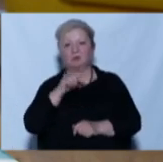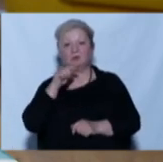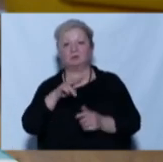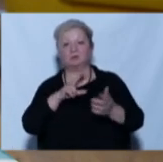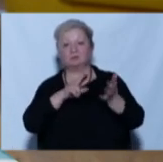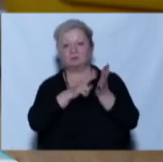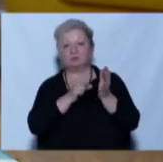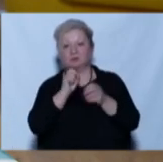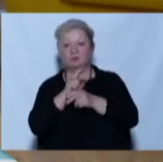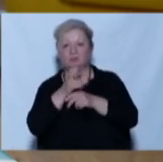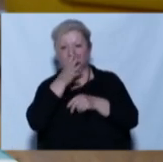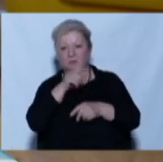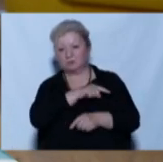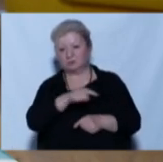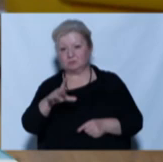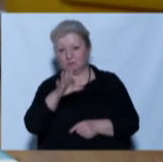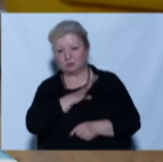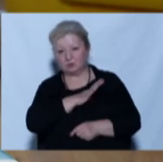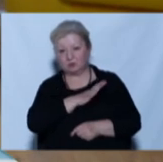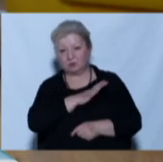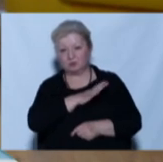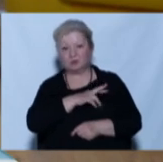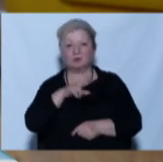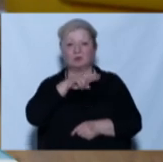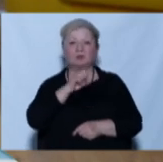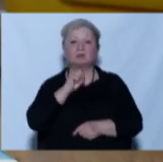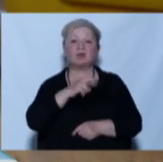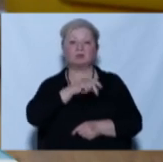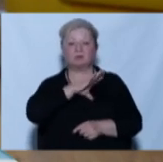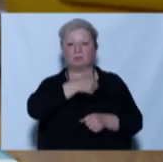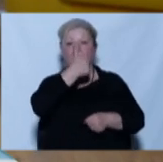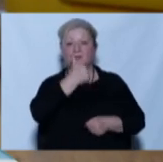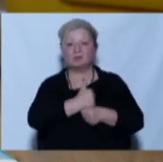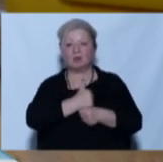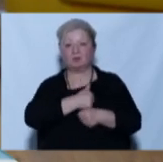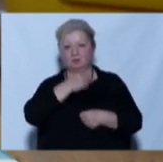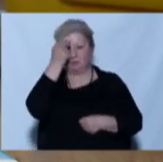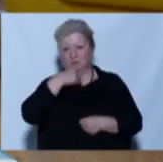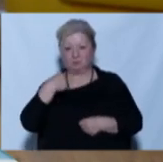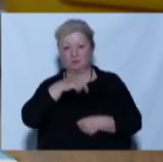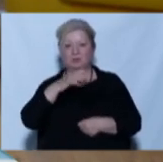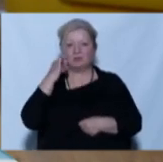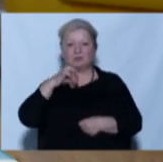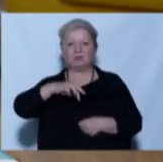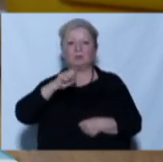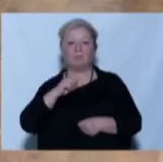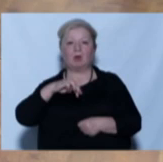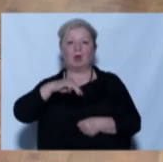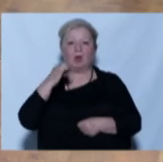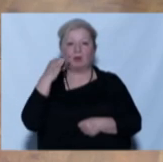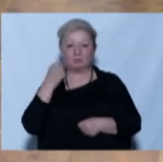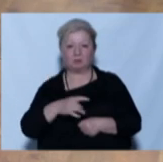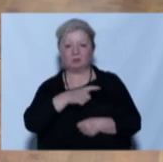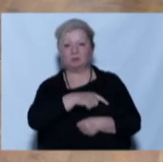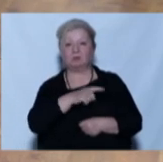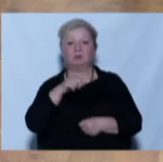წლამდე გახლდათ დაღესტნის მთავარი იმამი და რელიგიური ლიდერი. 1822-ში ყაზი